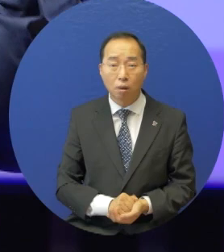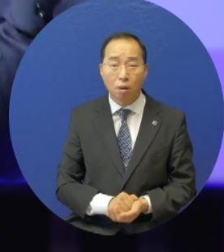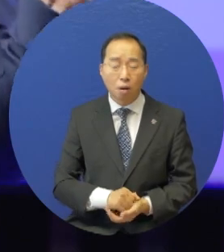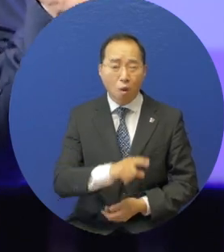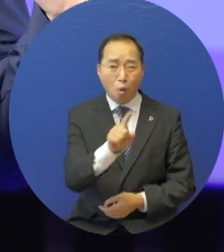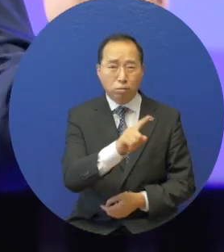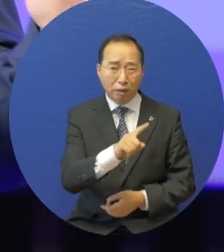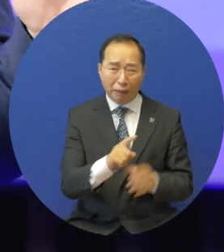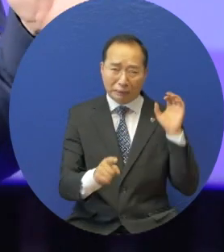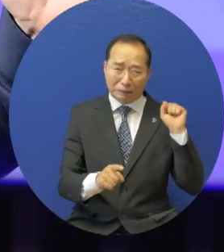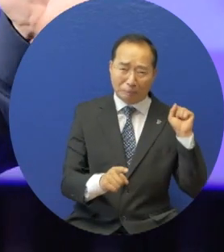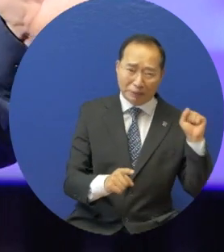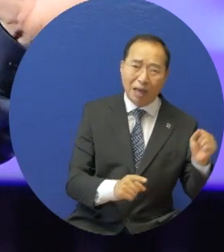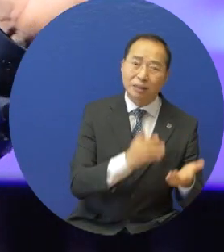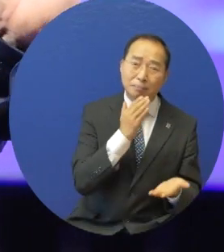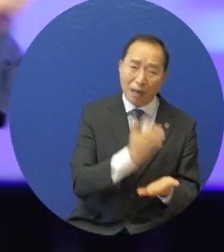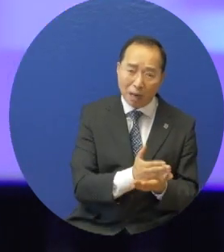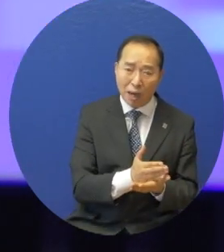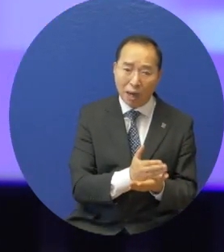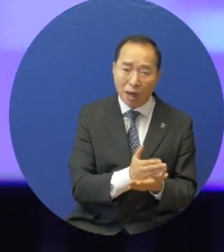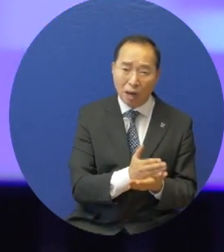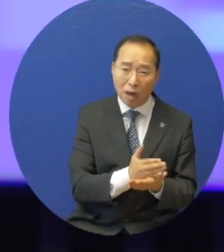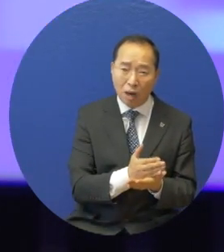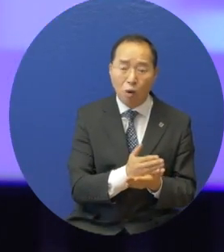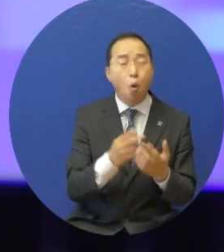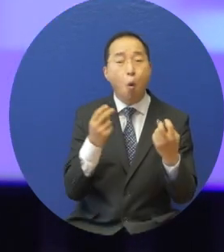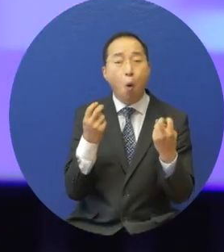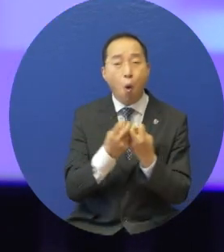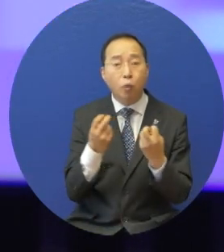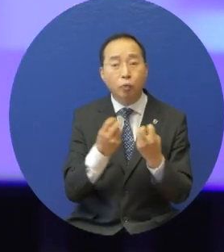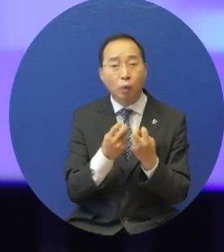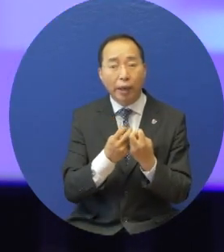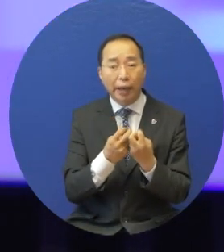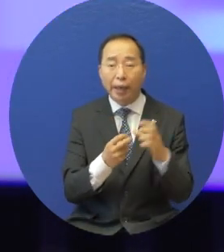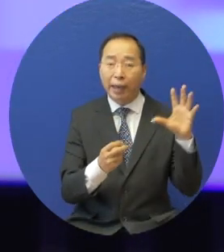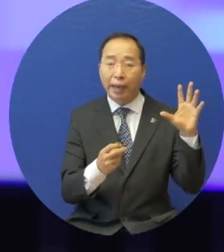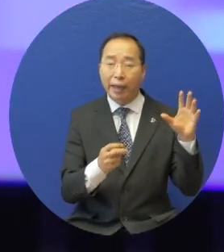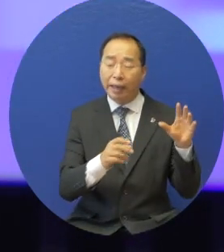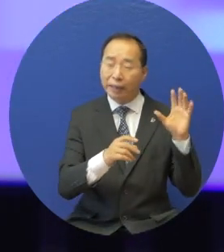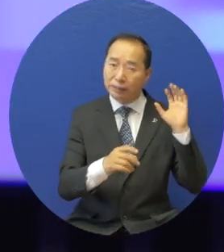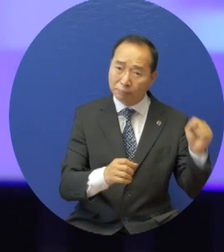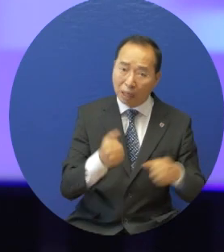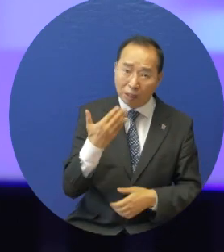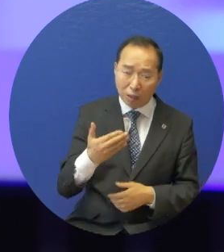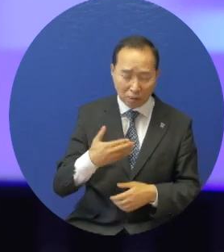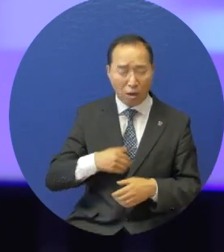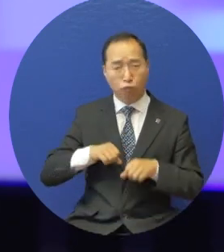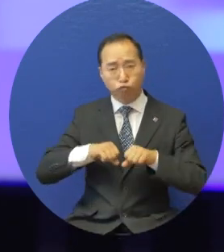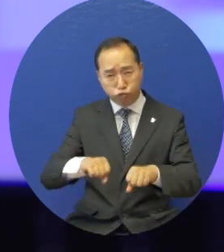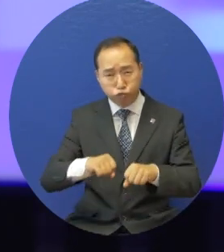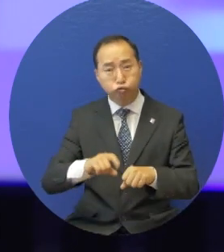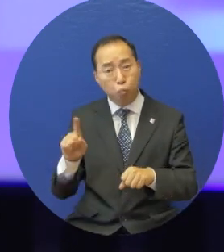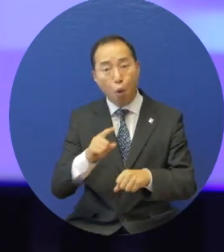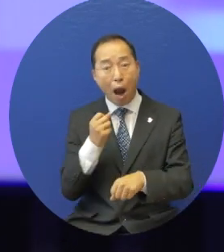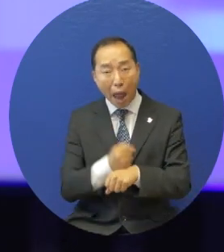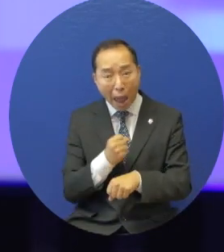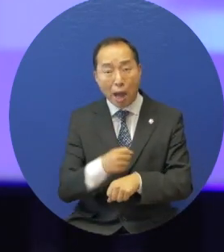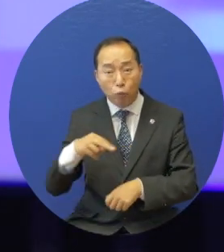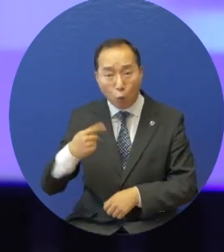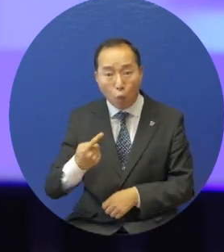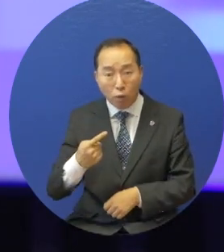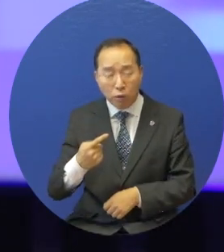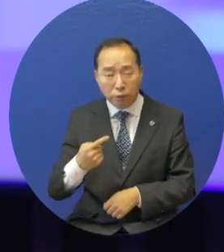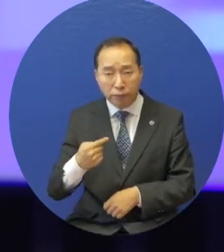같아요. 무엇에 집착하지 마라, 어떻게 집착해라. 내가 구두닦이를 하더라도, 내가 청소부를 하더라도,